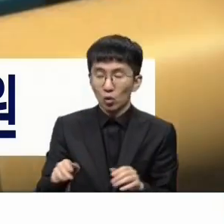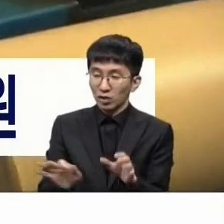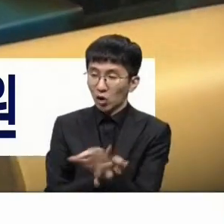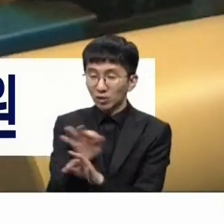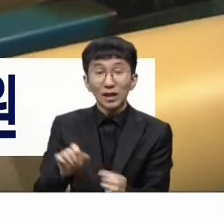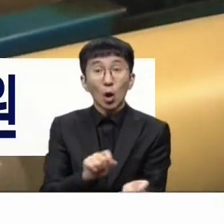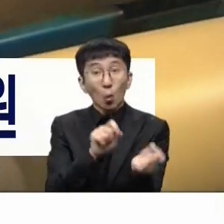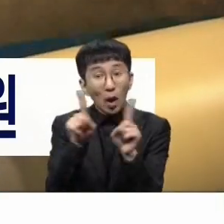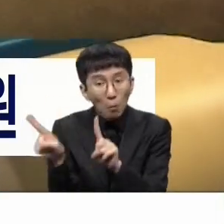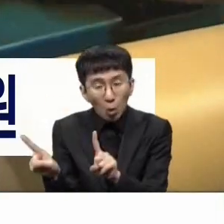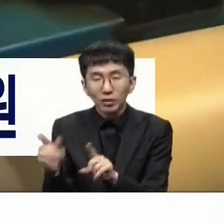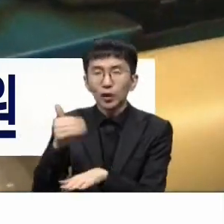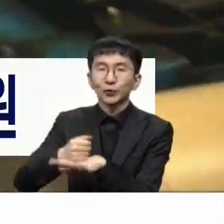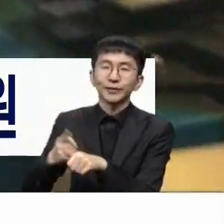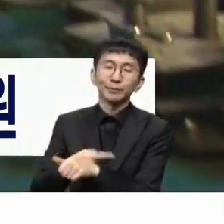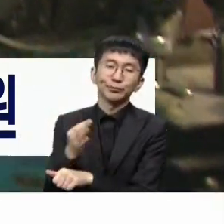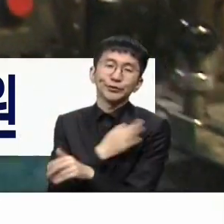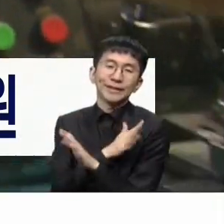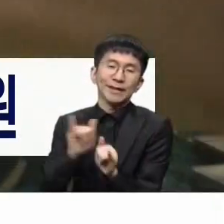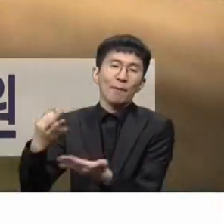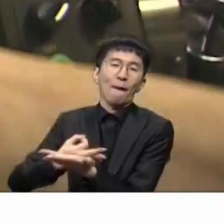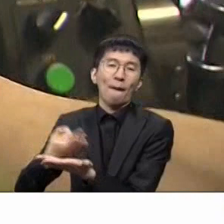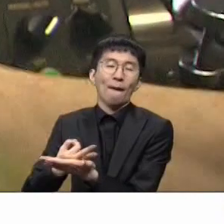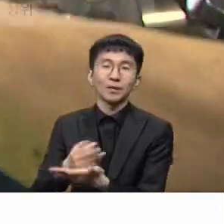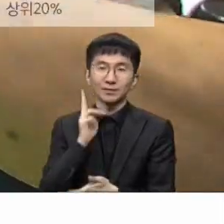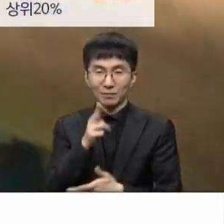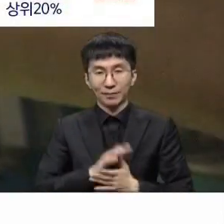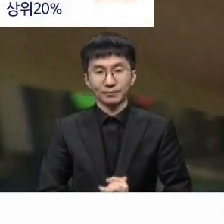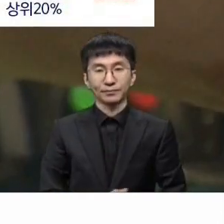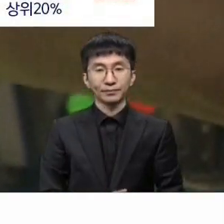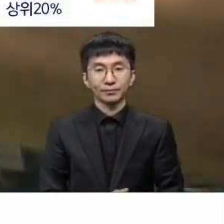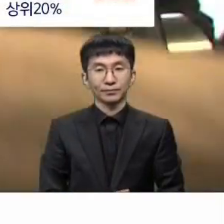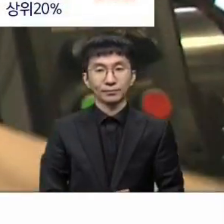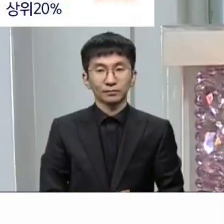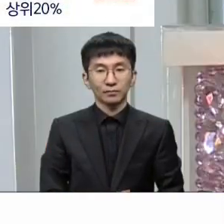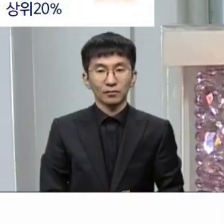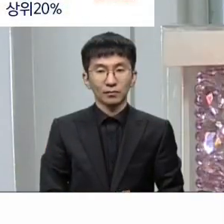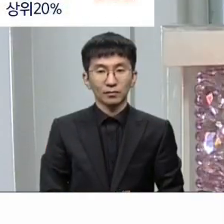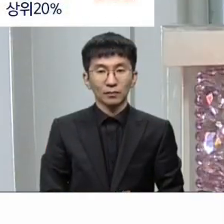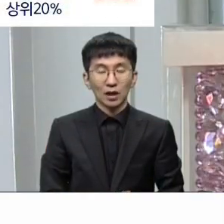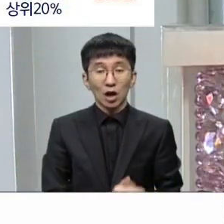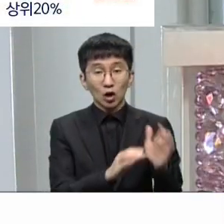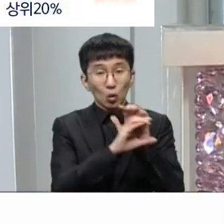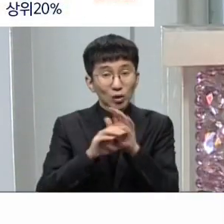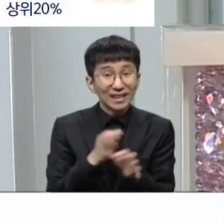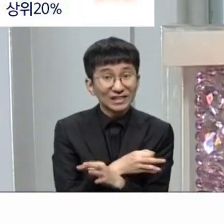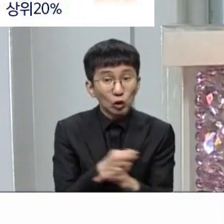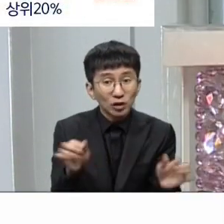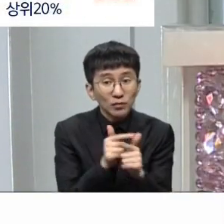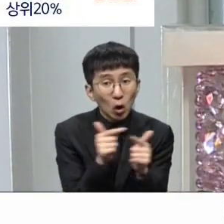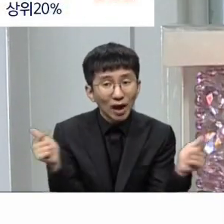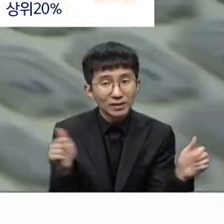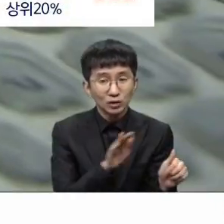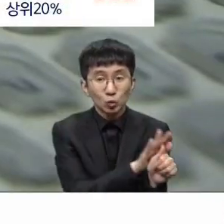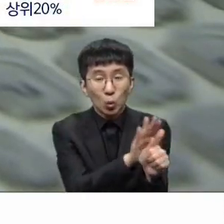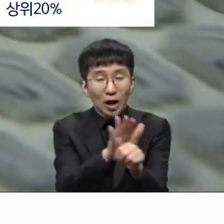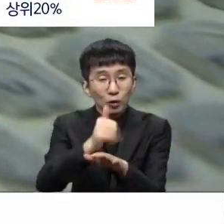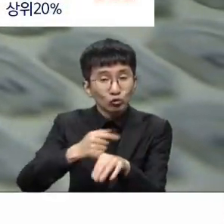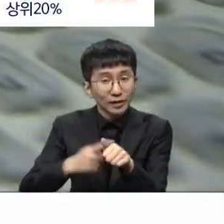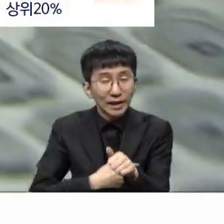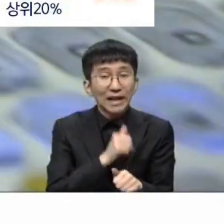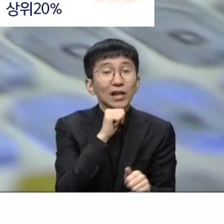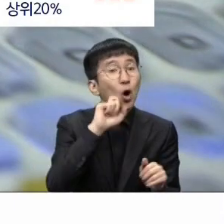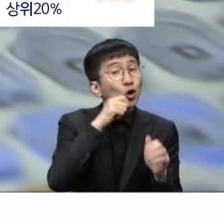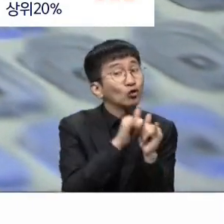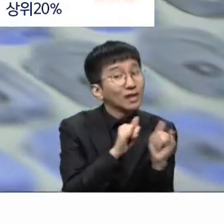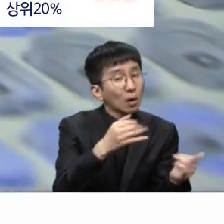과실은 고소득층에 더 많이 돌아갔다는 분석입니다. 재난지원금 등 공적 이전 소득 액수는 소득 하위